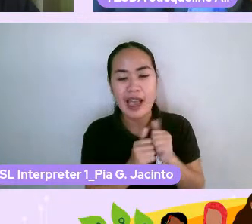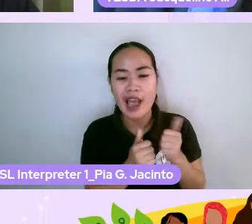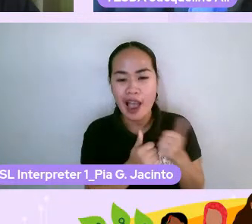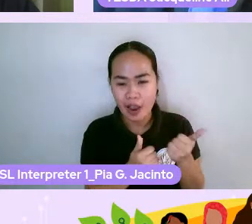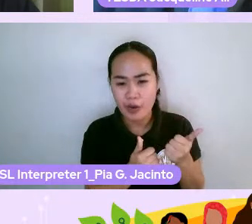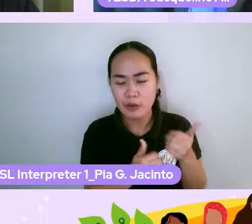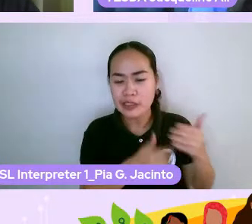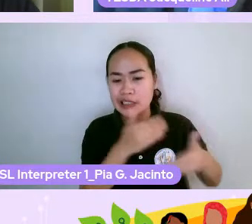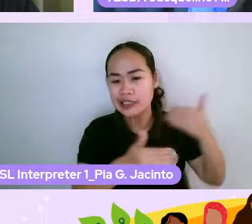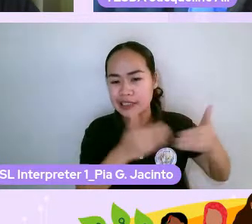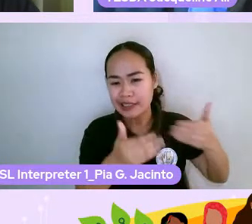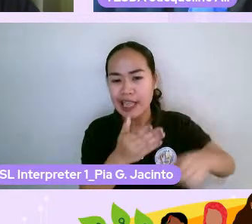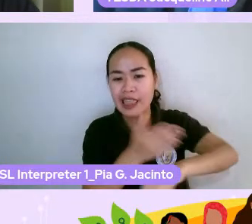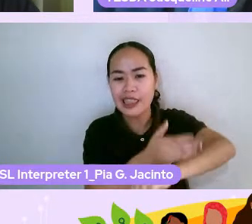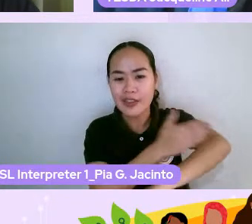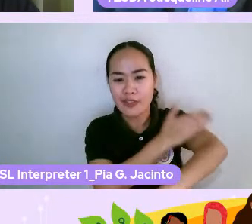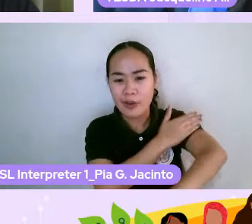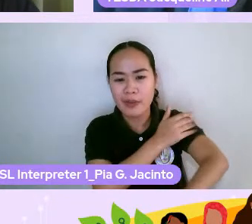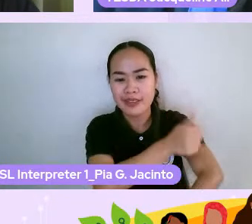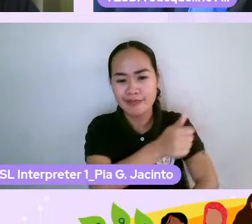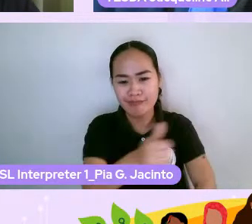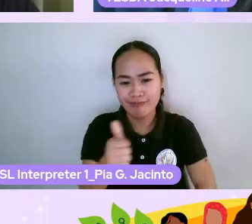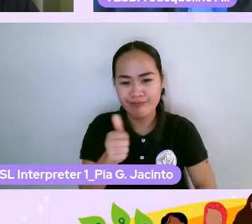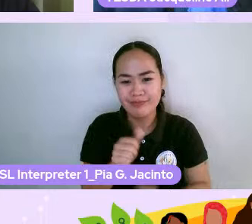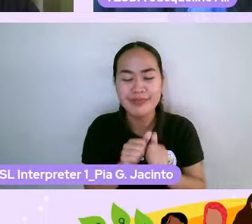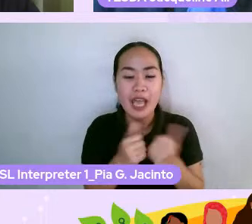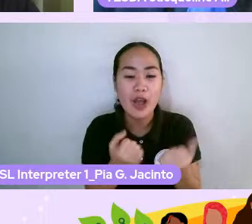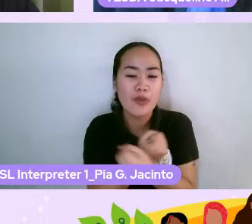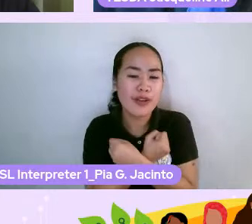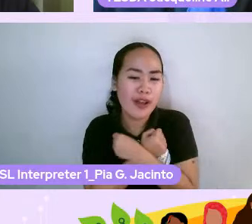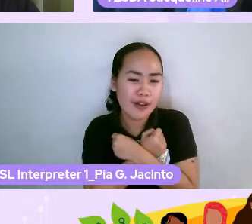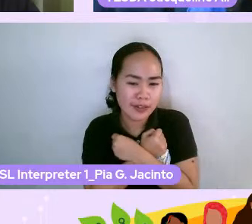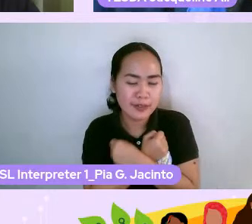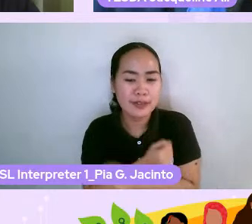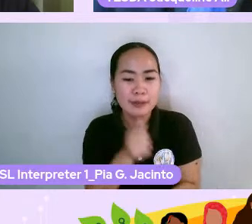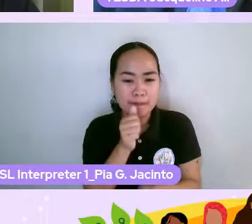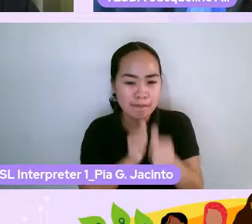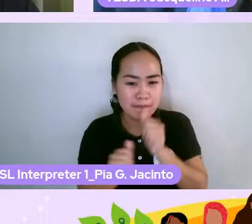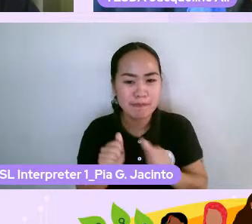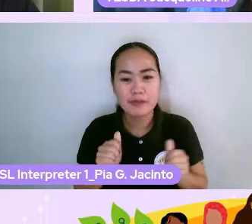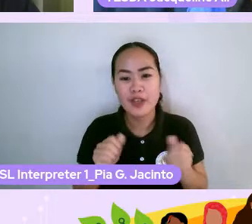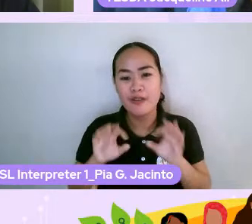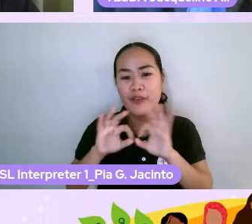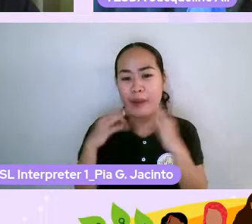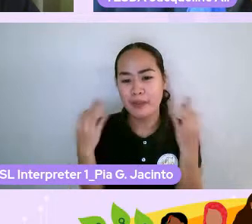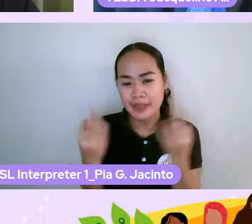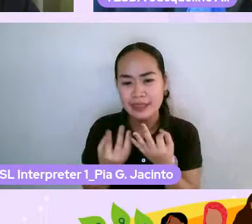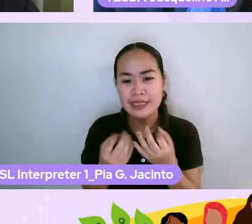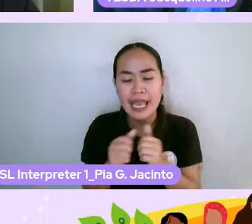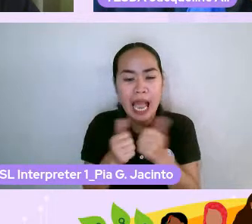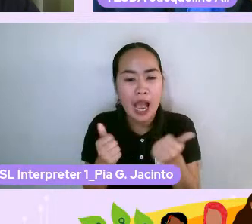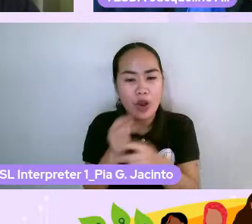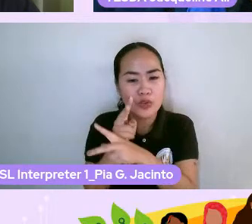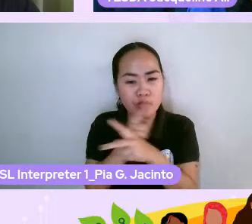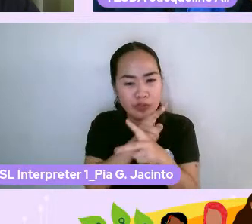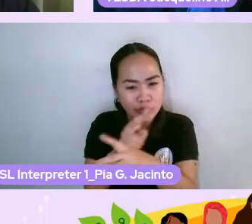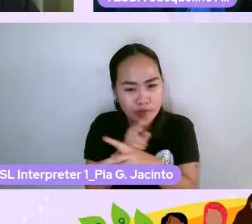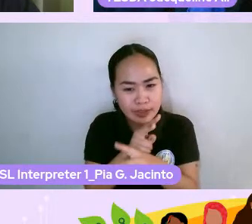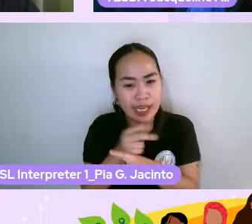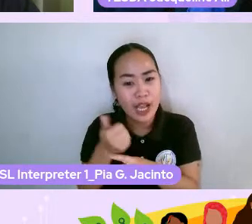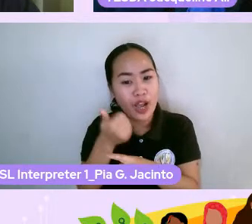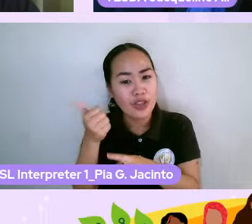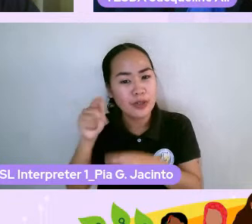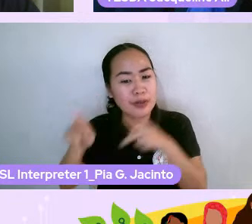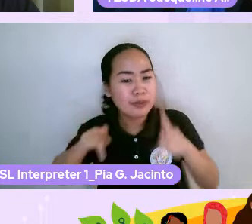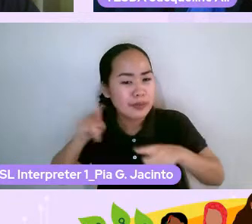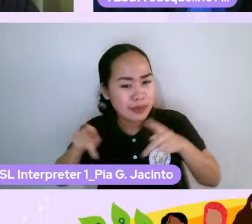ng sarili, pagmamahal at pagsasakripisyo sa pamilya, pagkalinga sa kapwa, malasakit